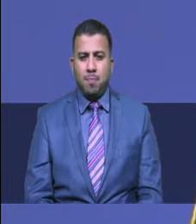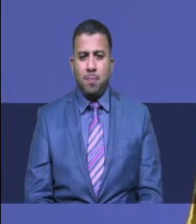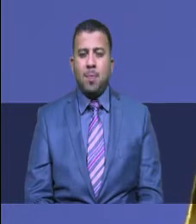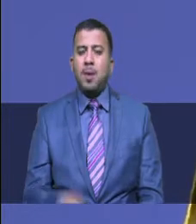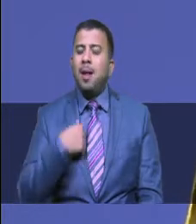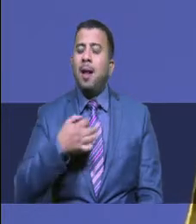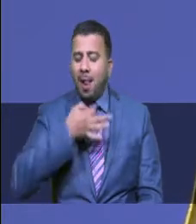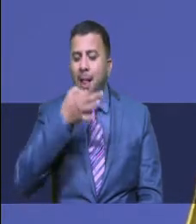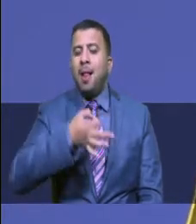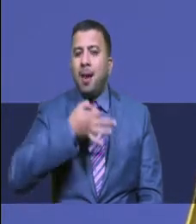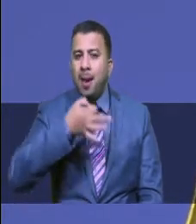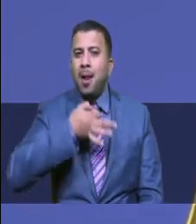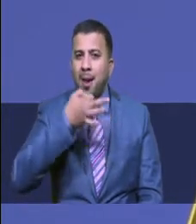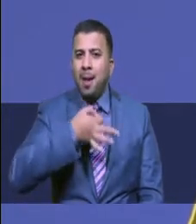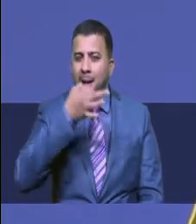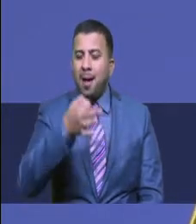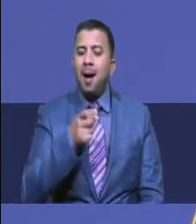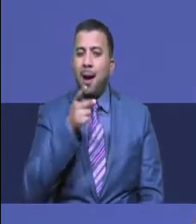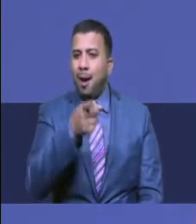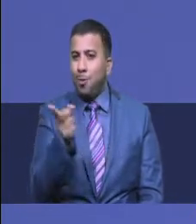سأسرد عليكم